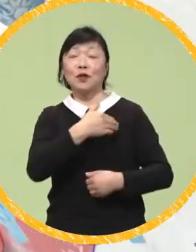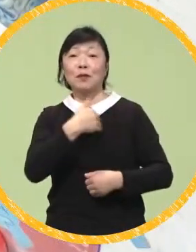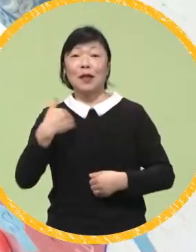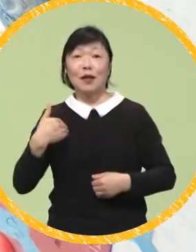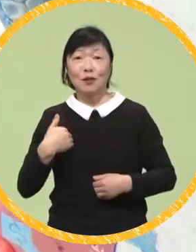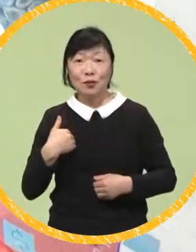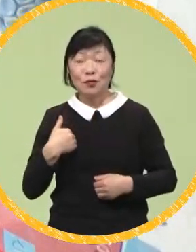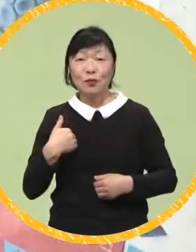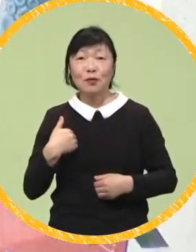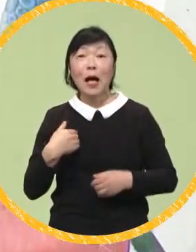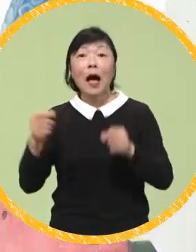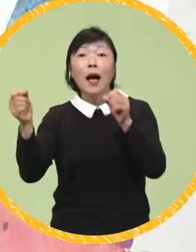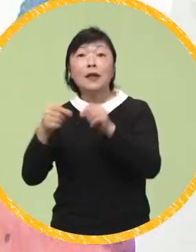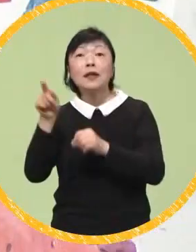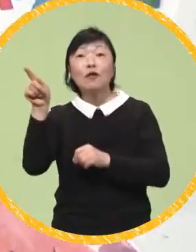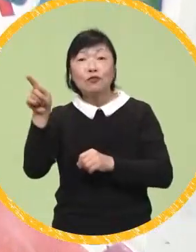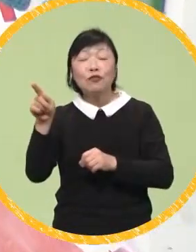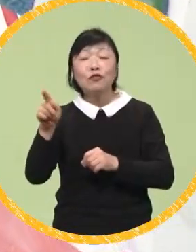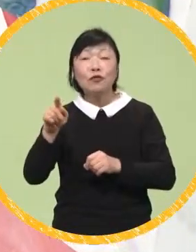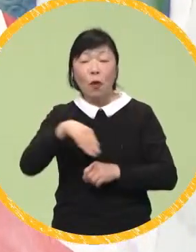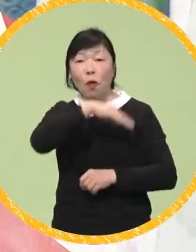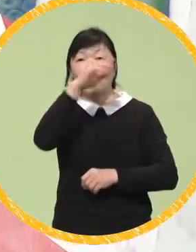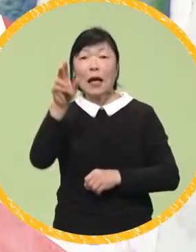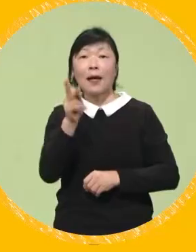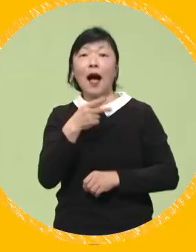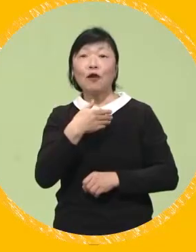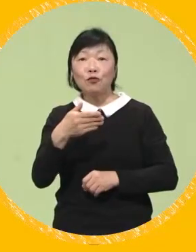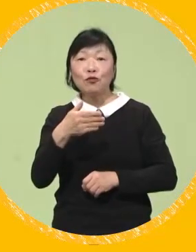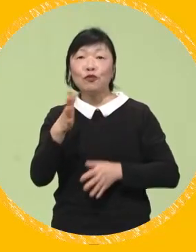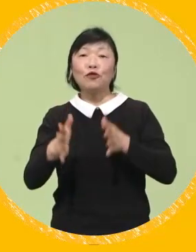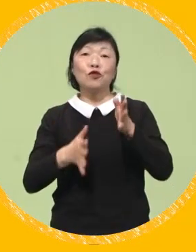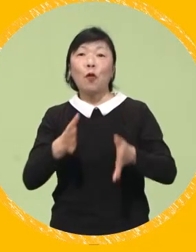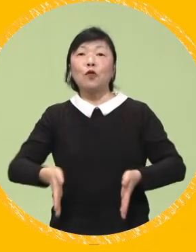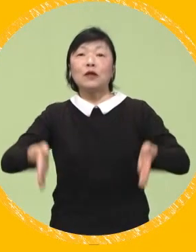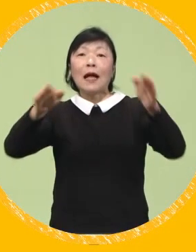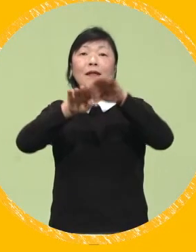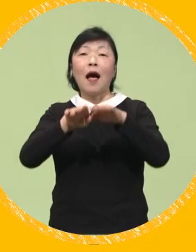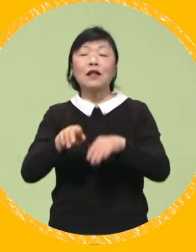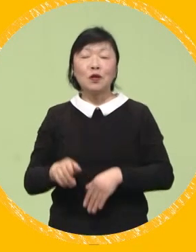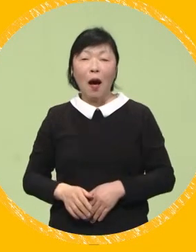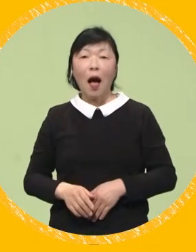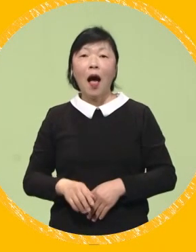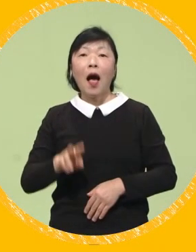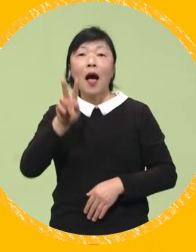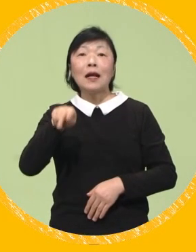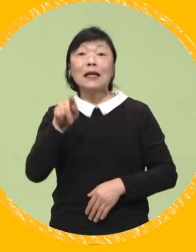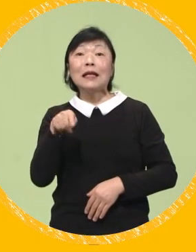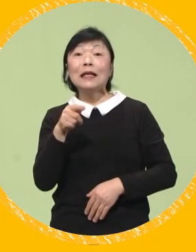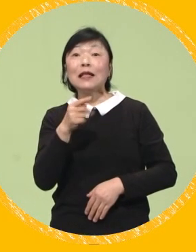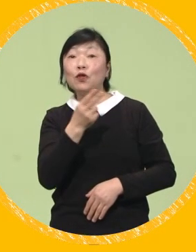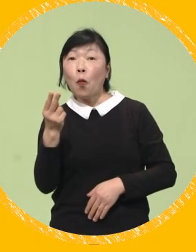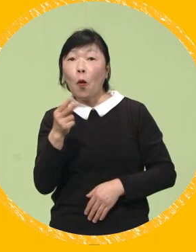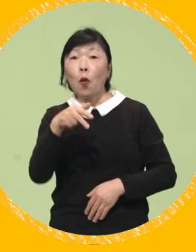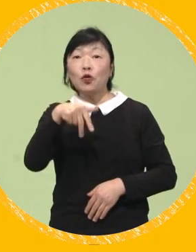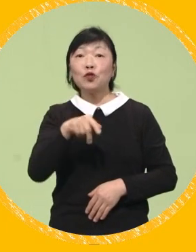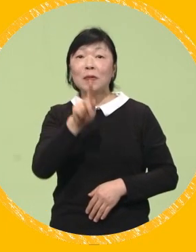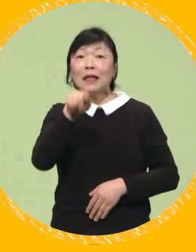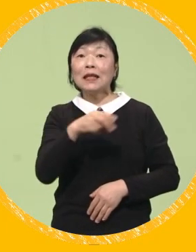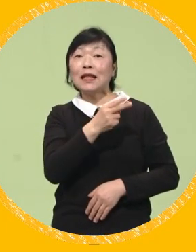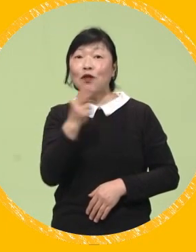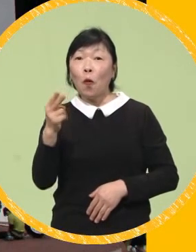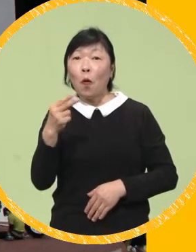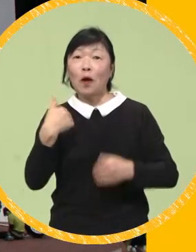そして隣接する県立山岳スポーツセンターにはリードとスピードができる施設もあるのでここだけで